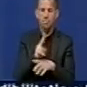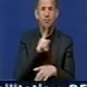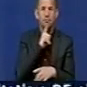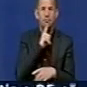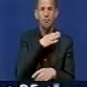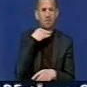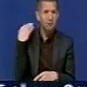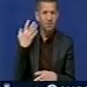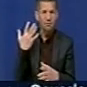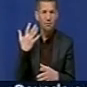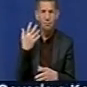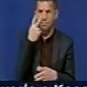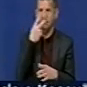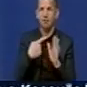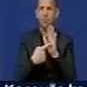ku ata i kanë vendos.